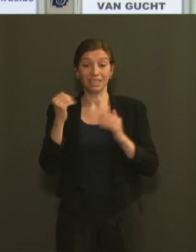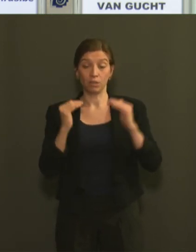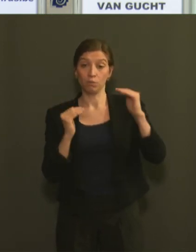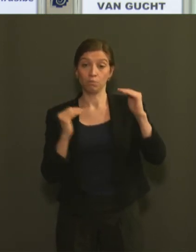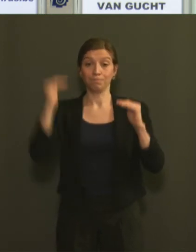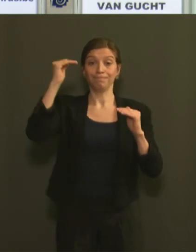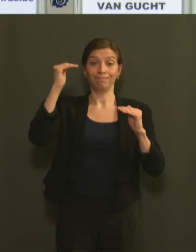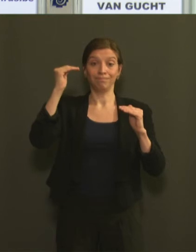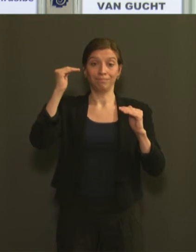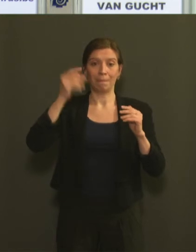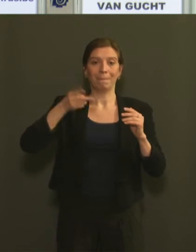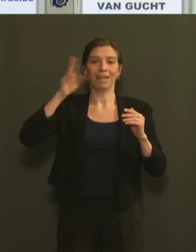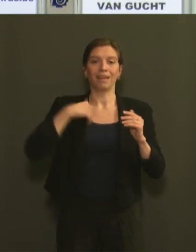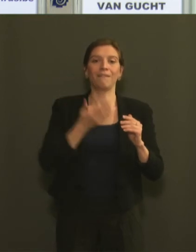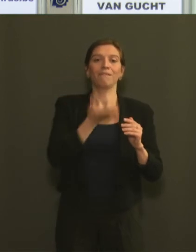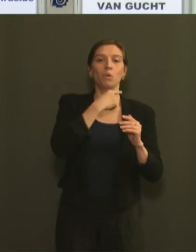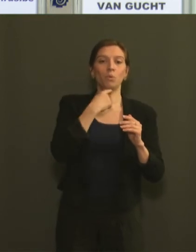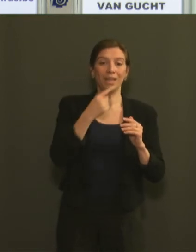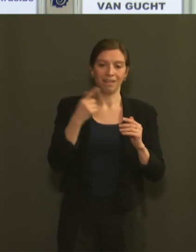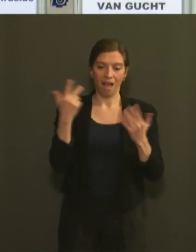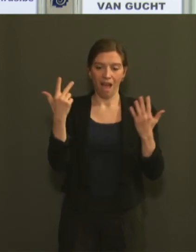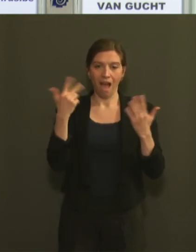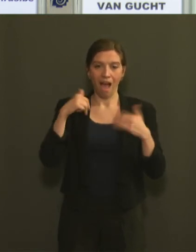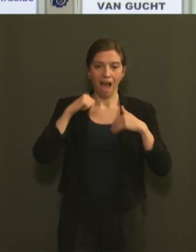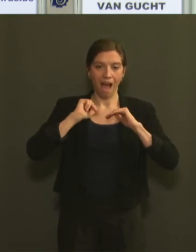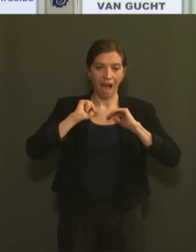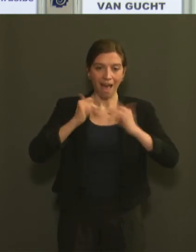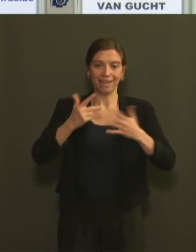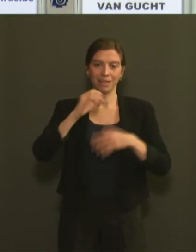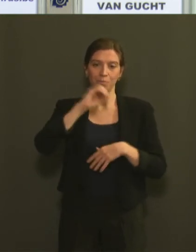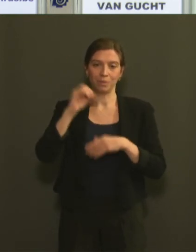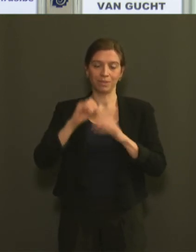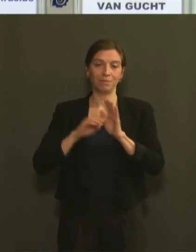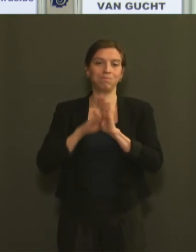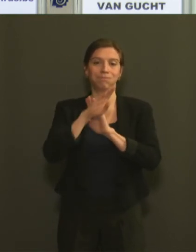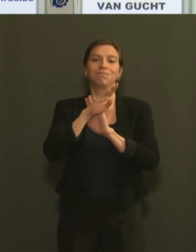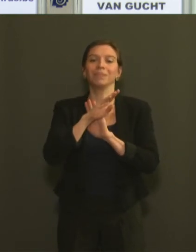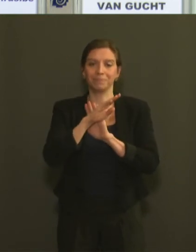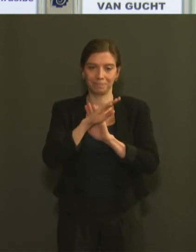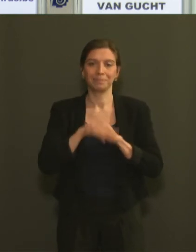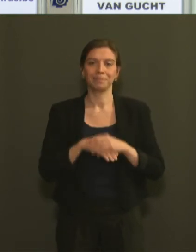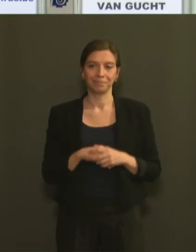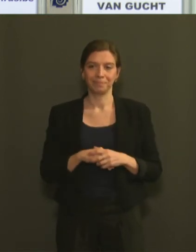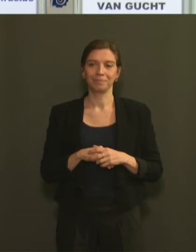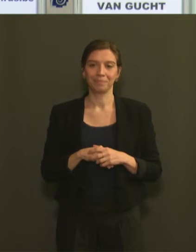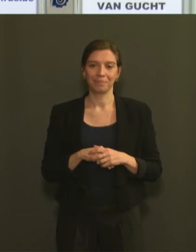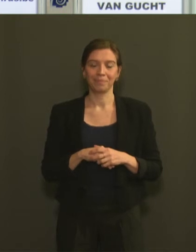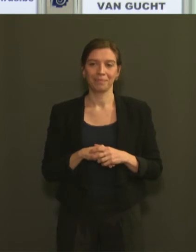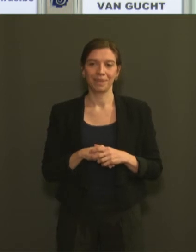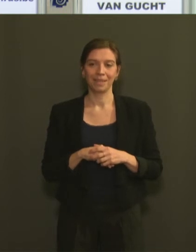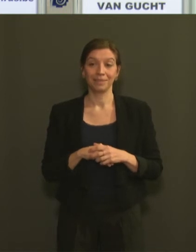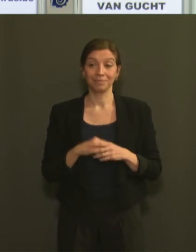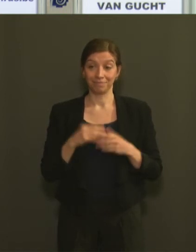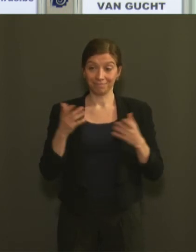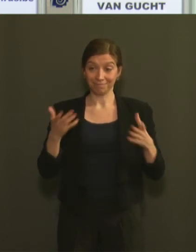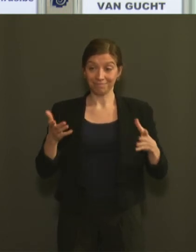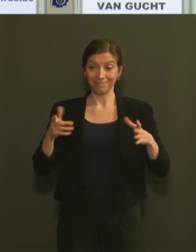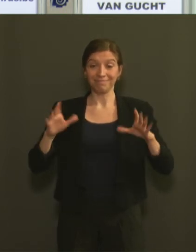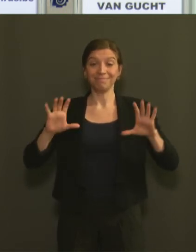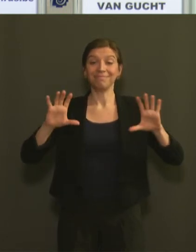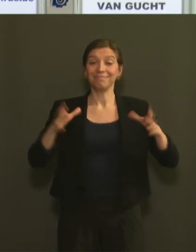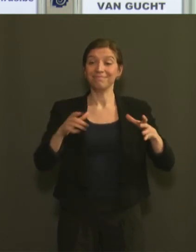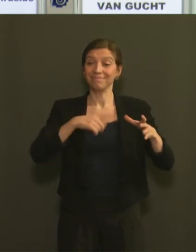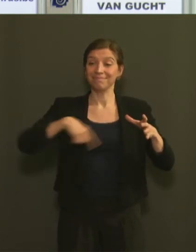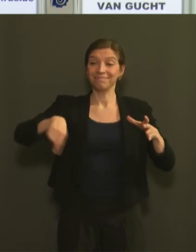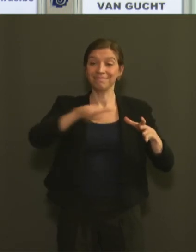le personnage destin note positive vis dans leurs élites tout est vu